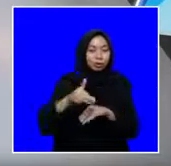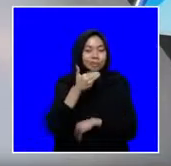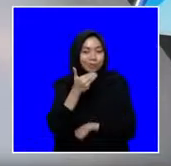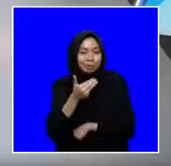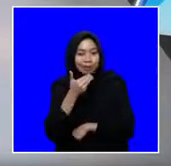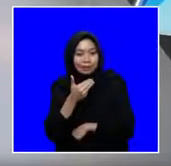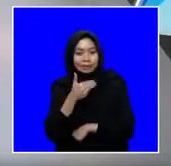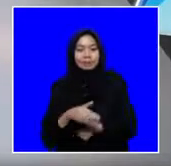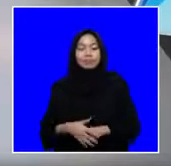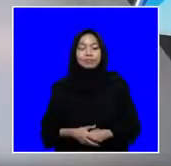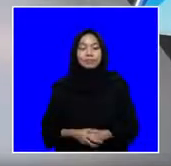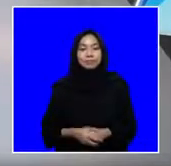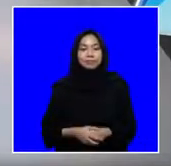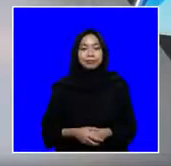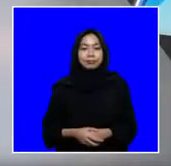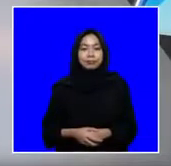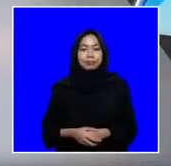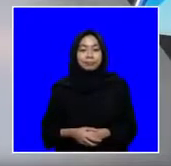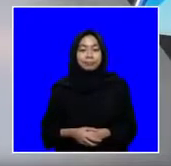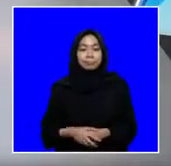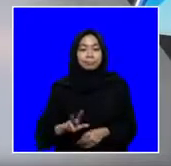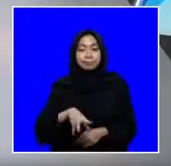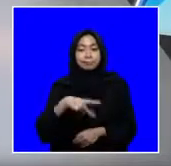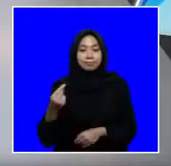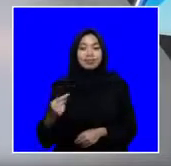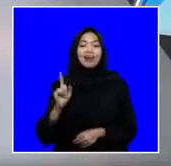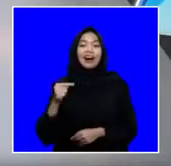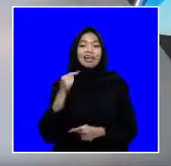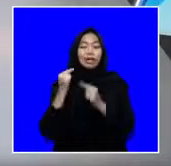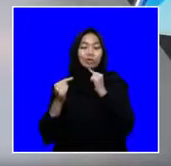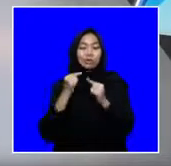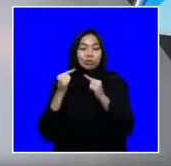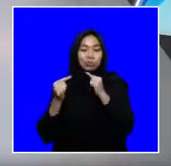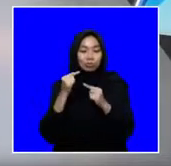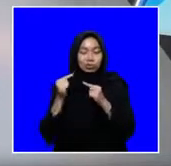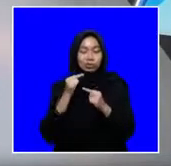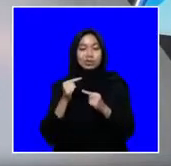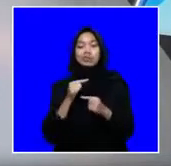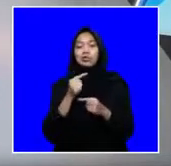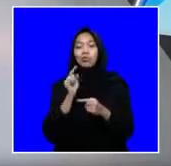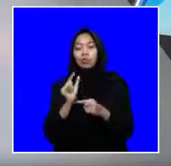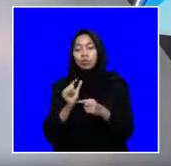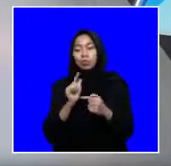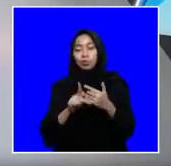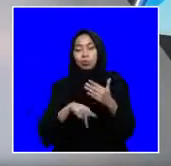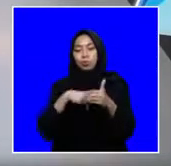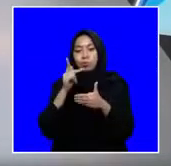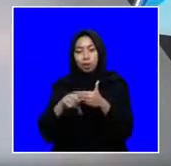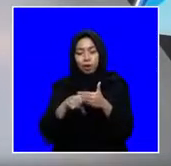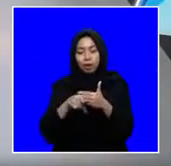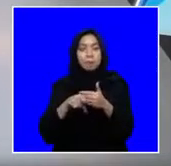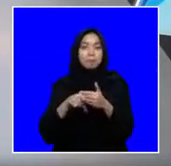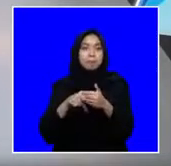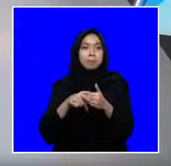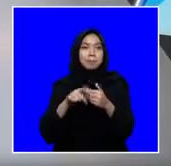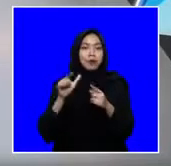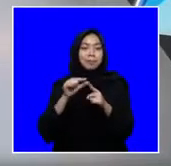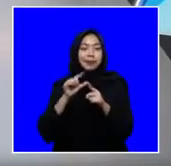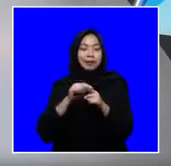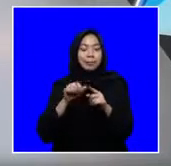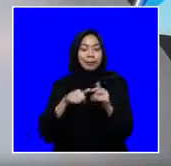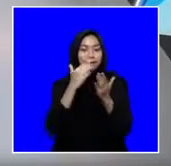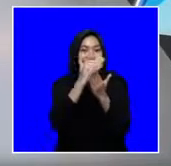di sore hari ini. Nah, selanjutnya kita akan memulai diskusi panel perluasan beasiswa program LPDP hari ini. Untuk itu kembali ya,